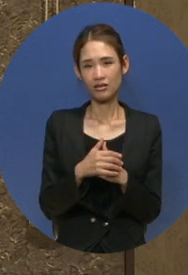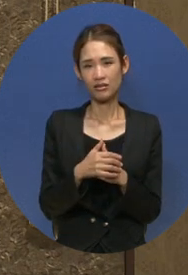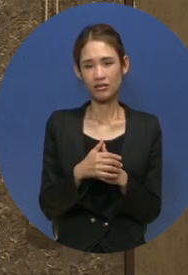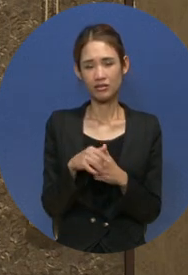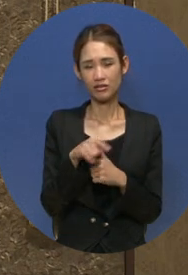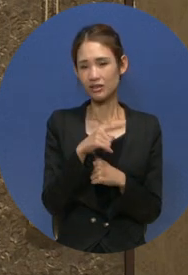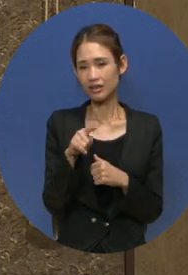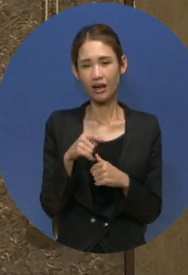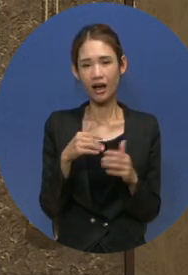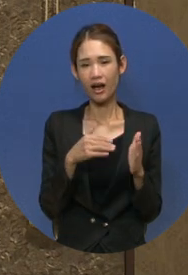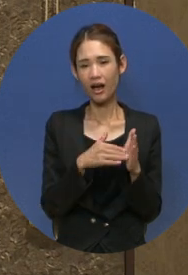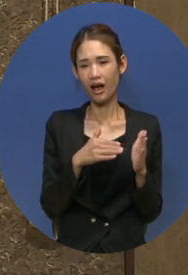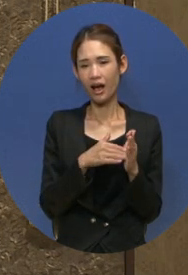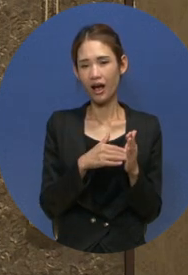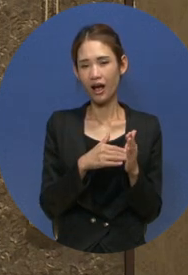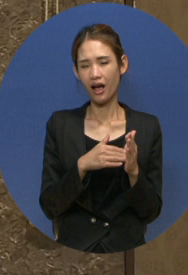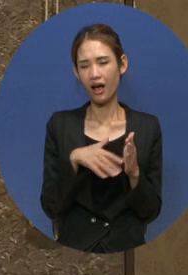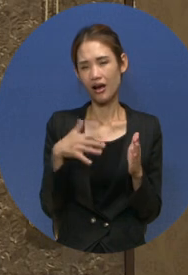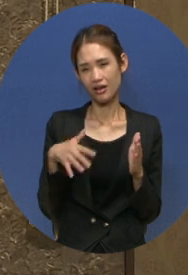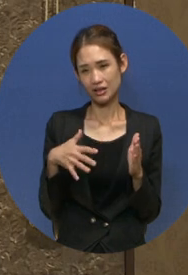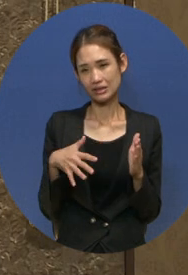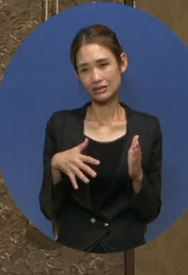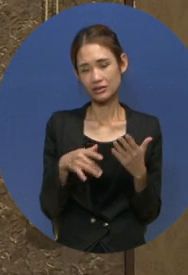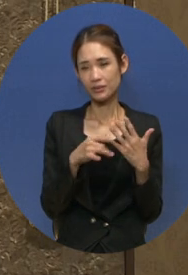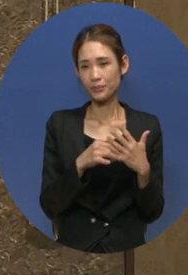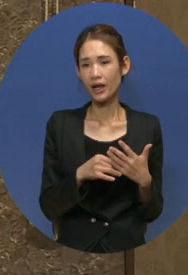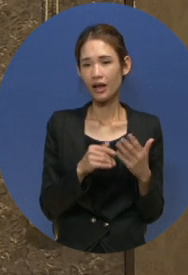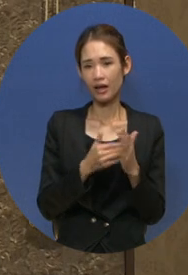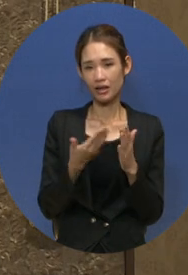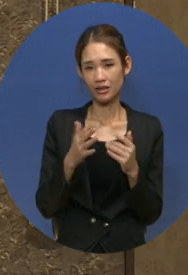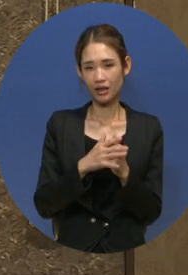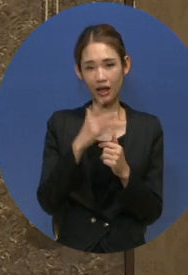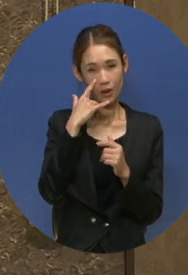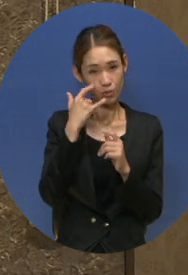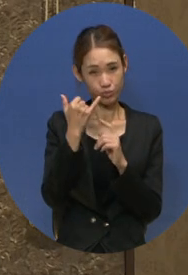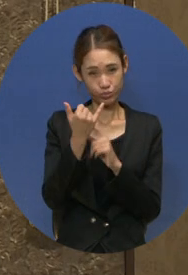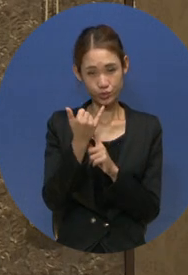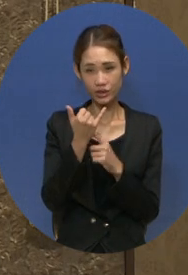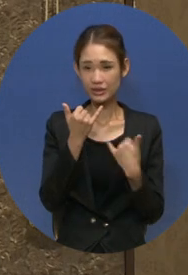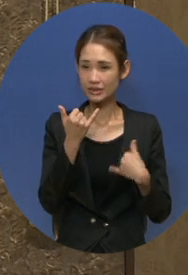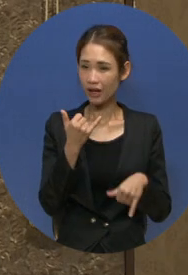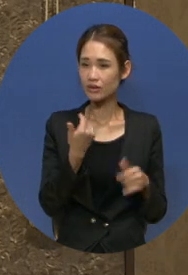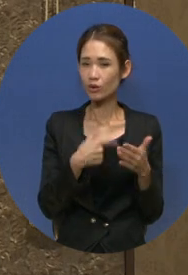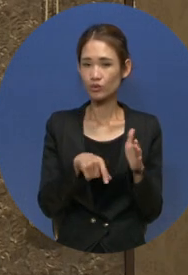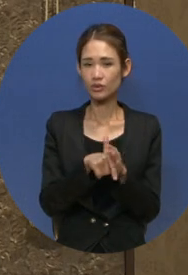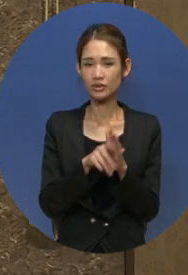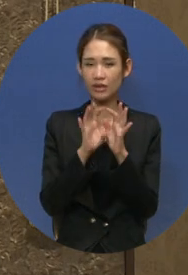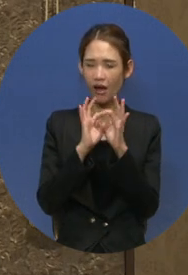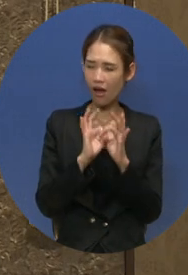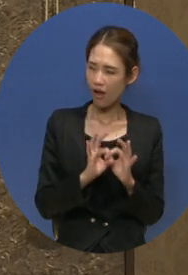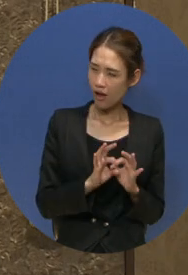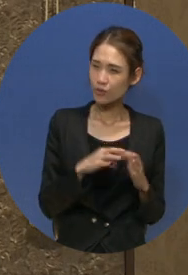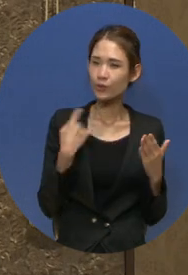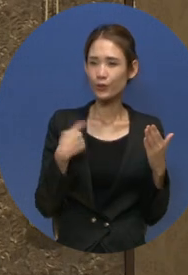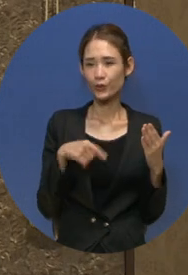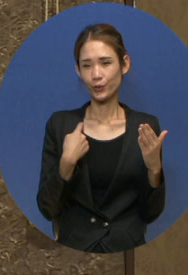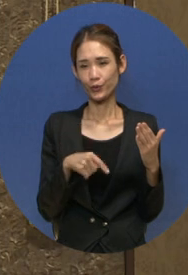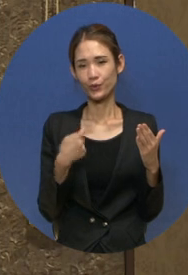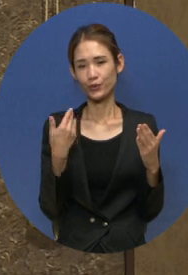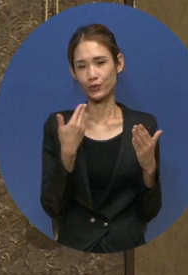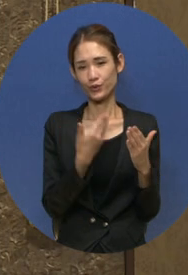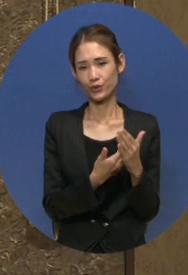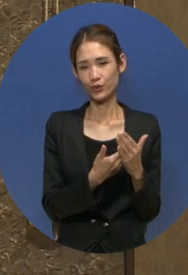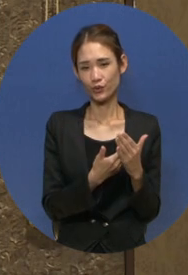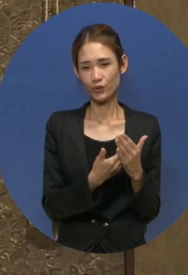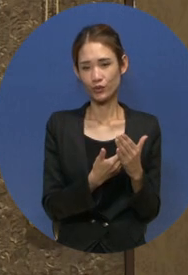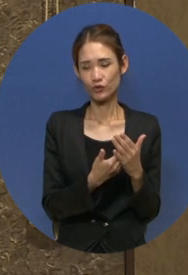아니다. 이 그렇죠. 종결됐어도 그 가정에서 부모님이 자녀를 위해서 계속해서 교육할 수 있다. 그러려면 부모님을 교육을